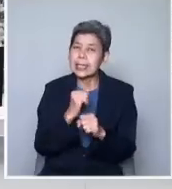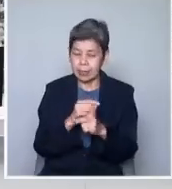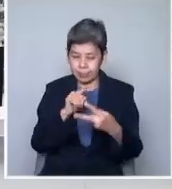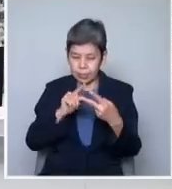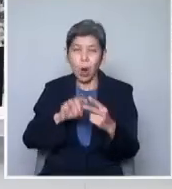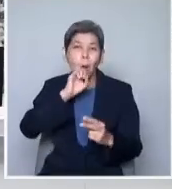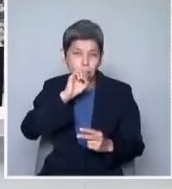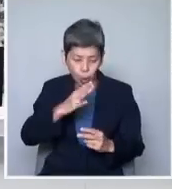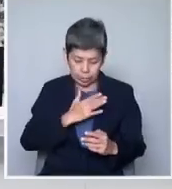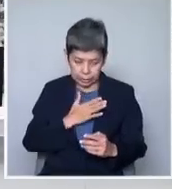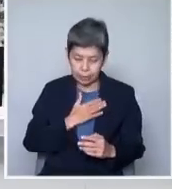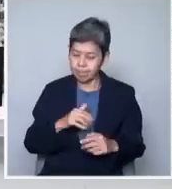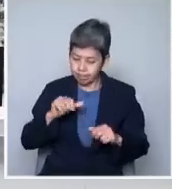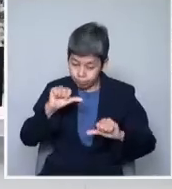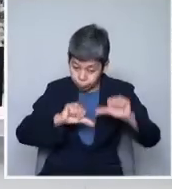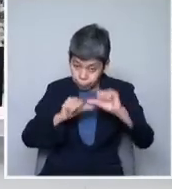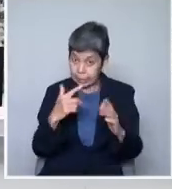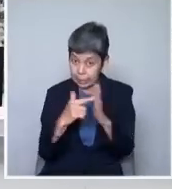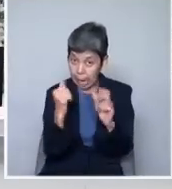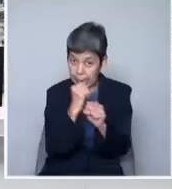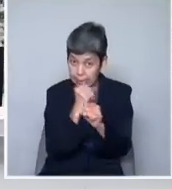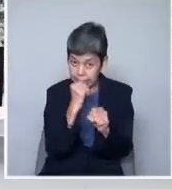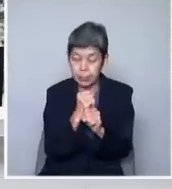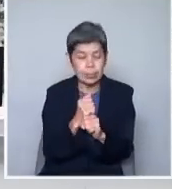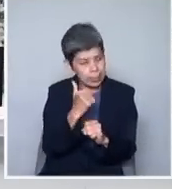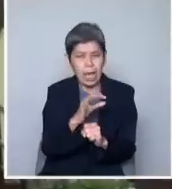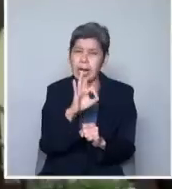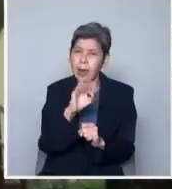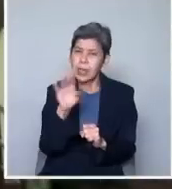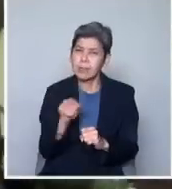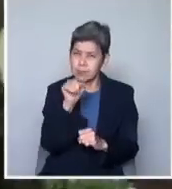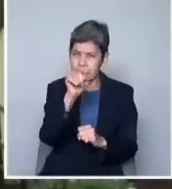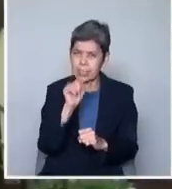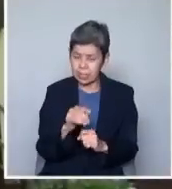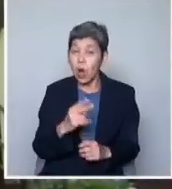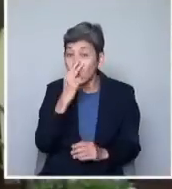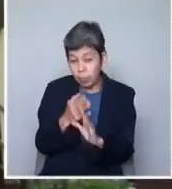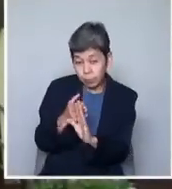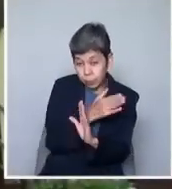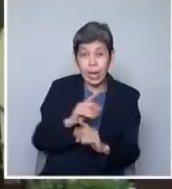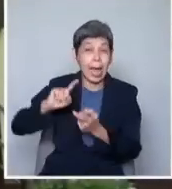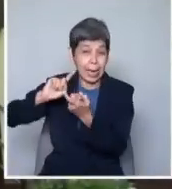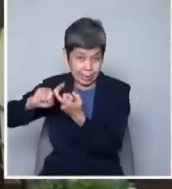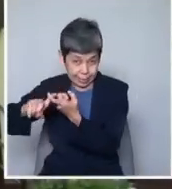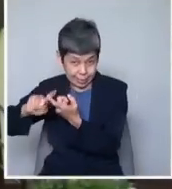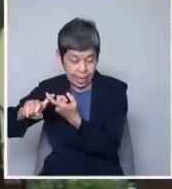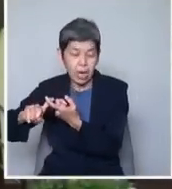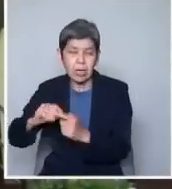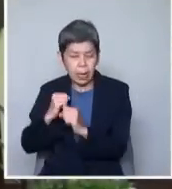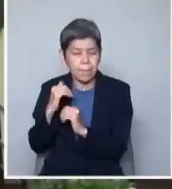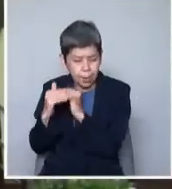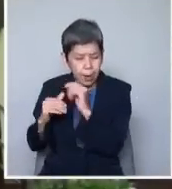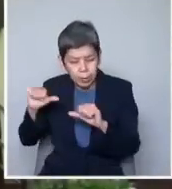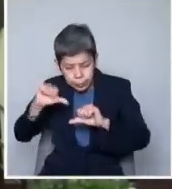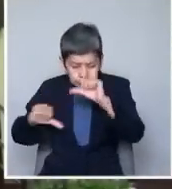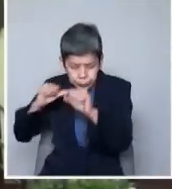BioNTech ออกมาบอกว่าประสิทธิภาพของวัคซีนที่พัฒนาอยู่คืบหน้าไป 94% แล้วถ้าเราย้อนไปดูฝั่งรัสเซียนะคะก่อนหน้านี้ก็พัฒนาวั